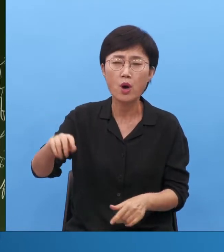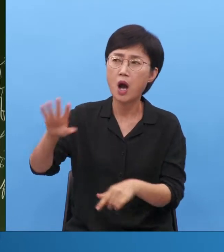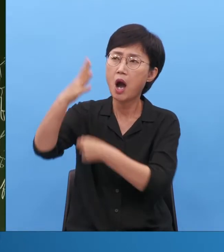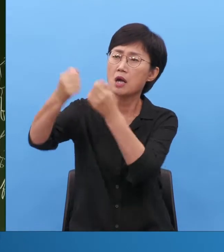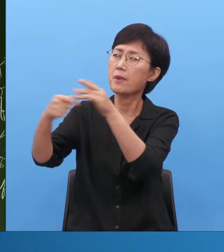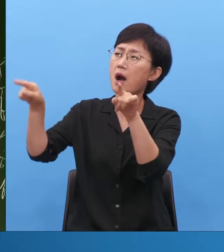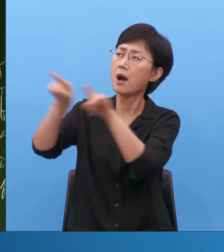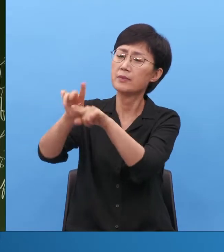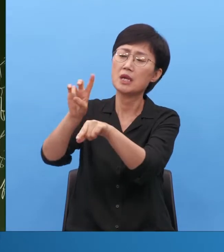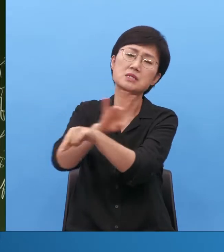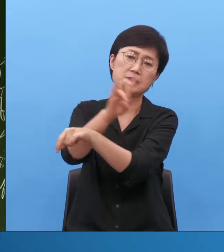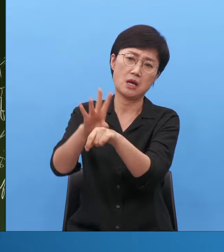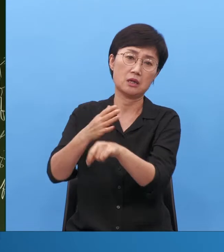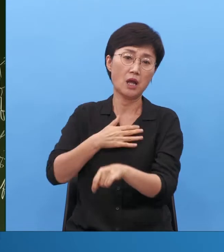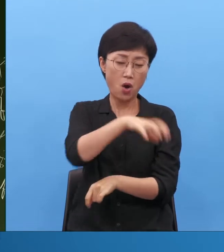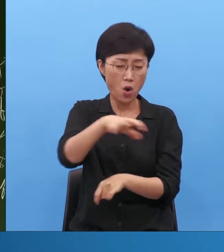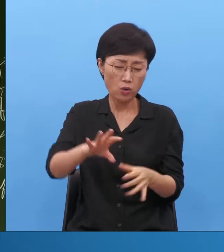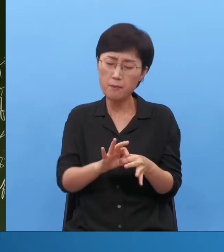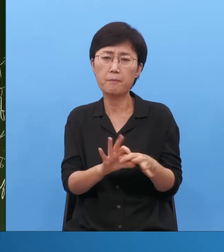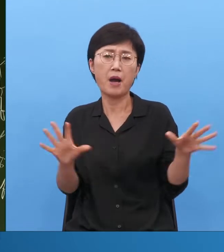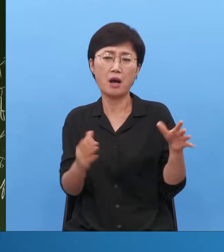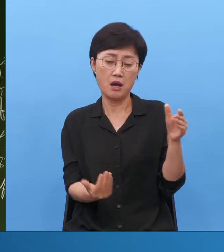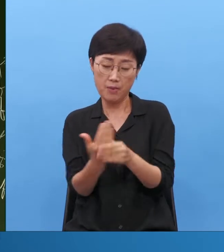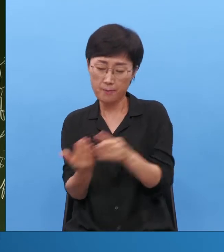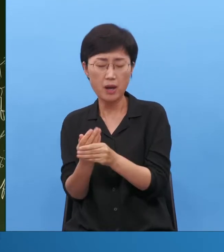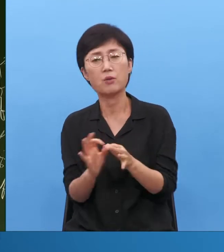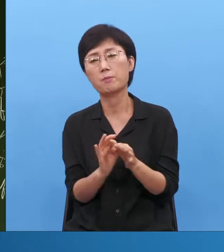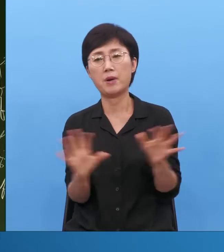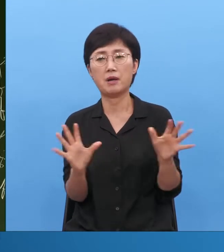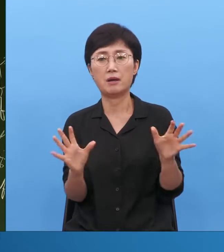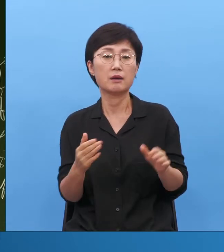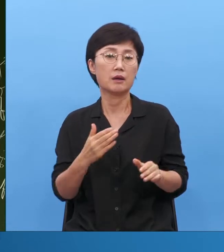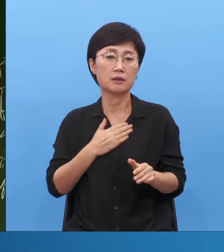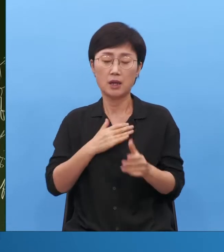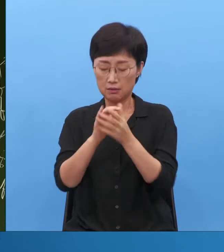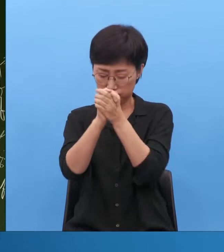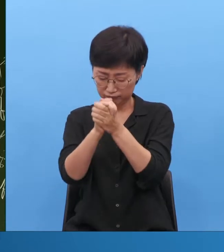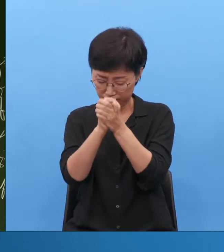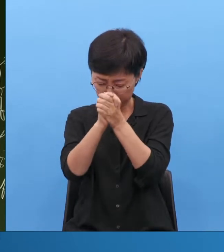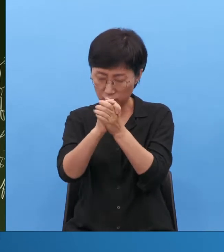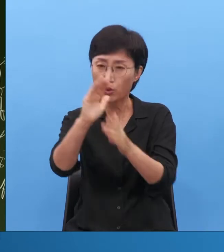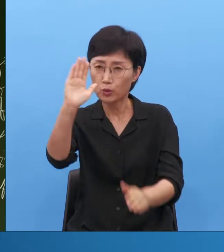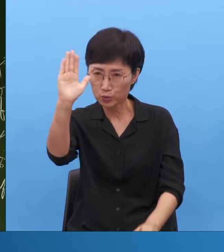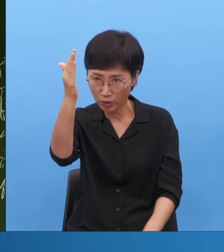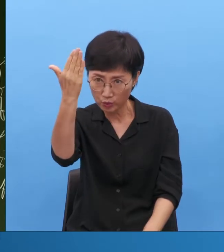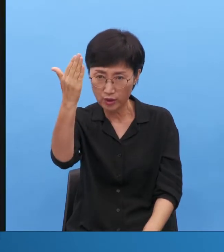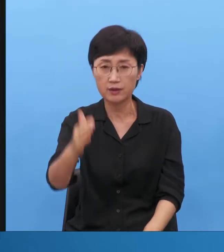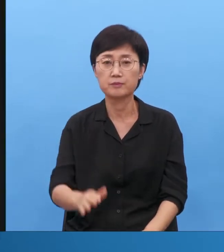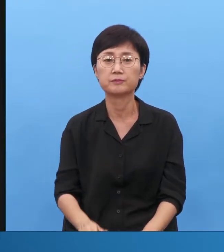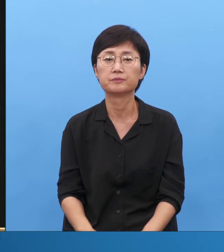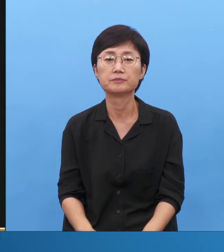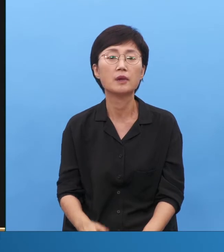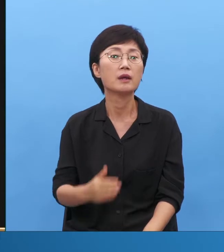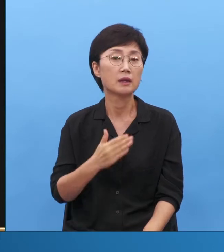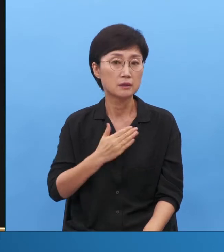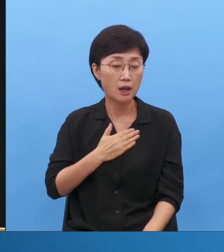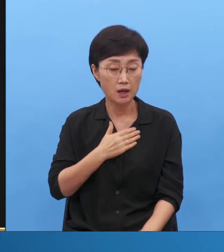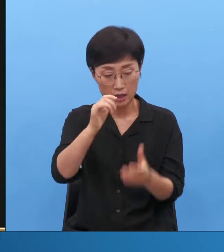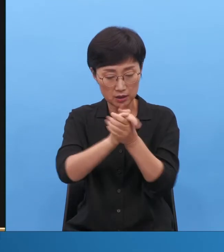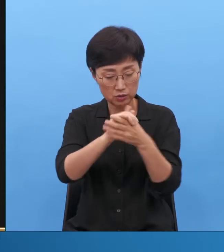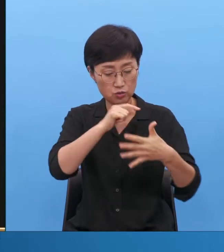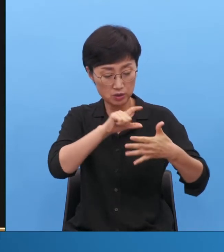어디 있어도 괜찮아야 돼요. 무슨 일이 있어도 괜찮아야 돼요. 내가 기도할 수 있다면 어디에 있든지 상관없다. 저는 기도